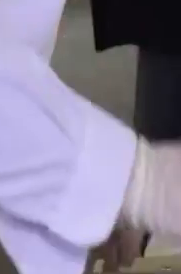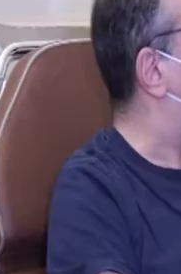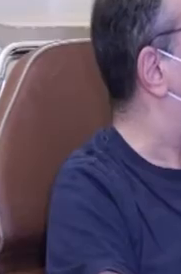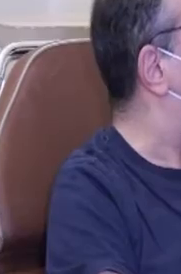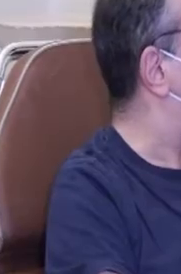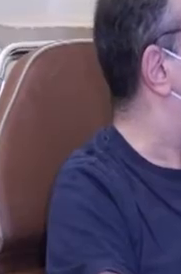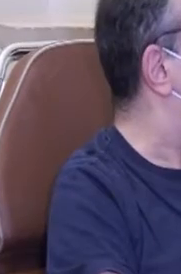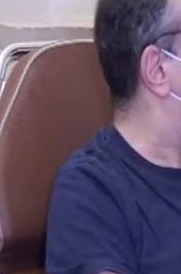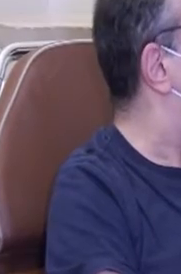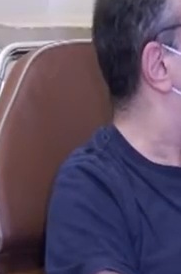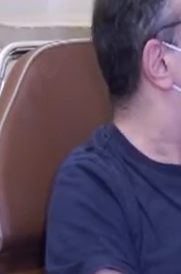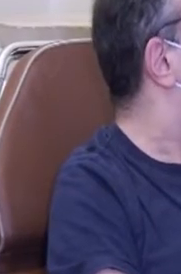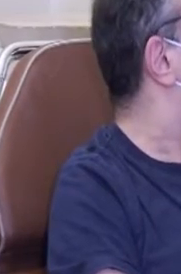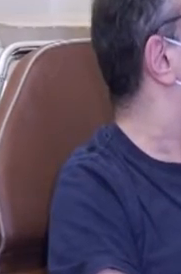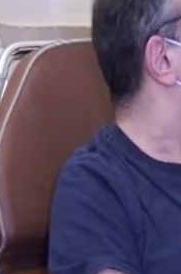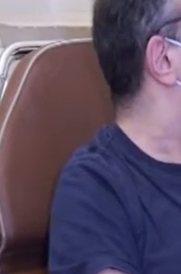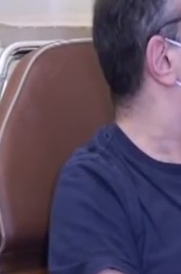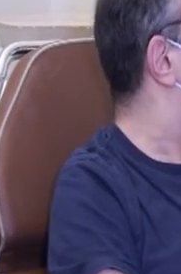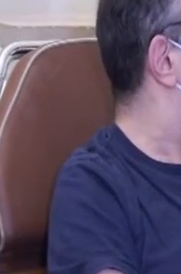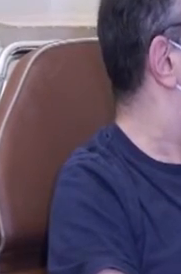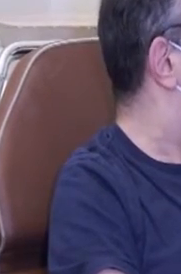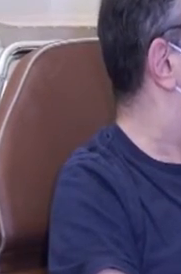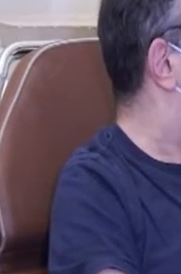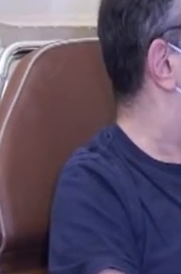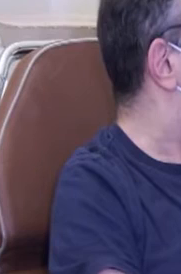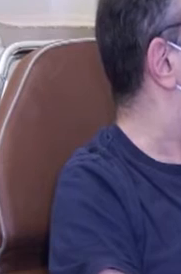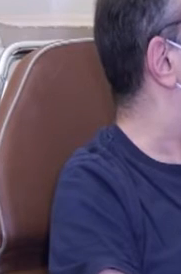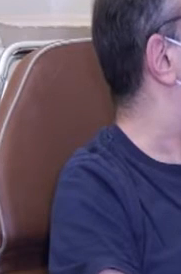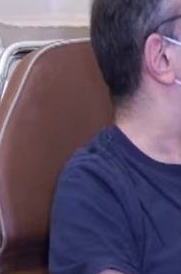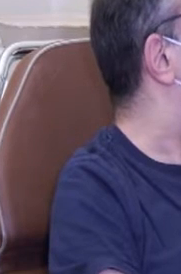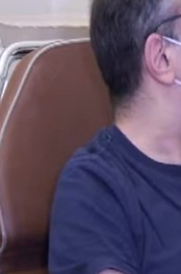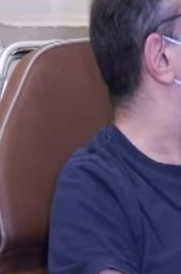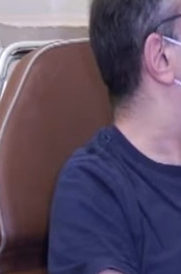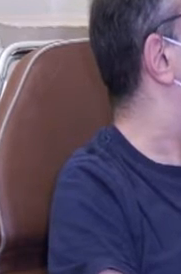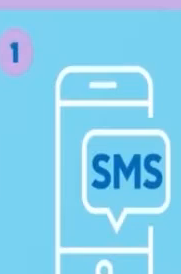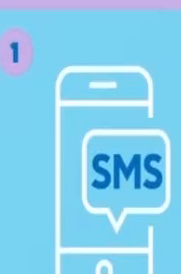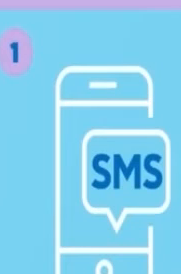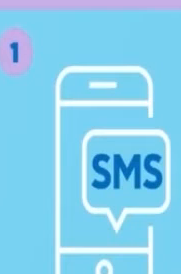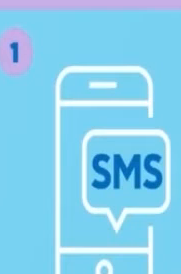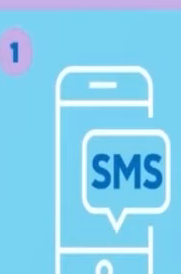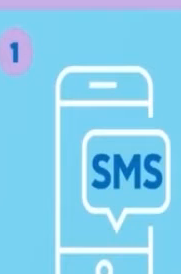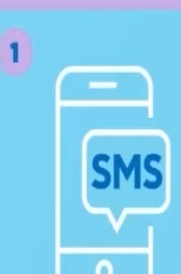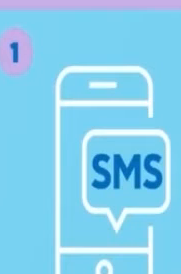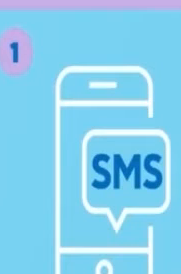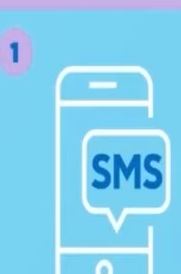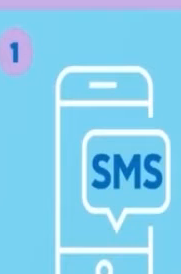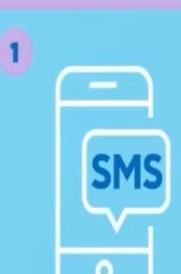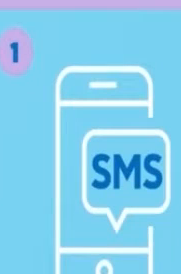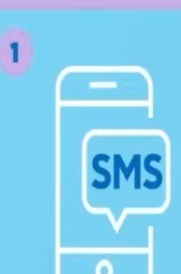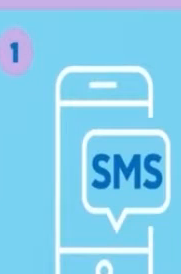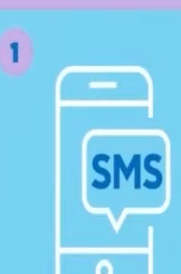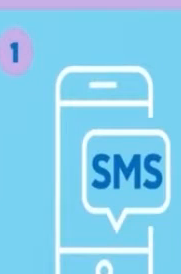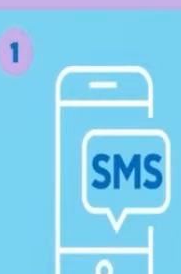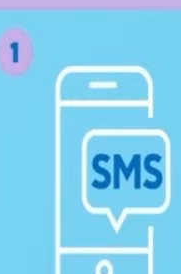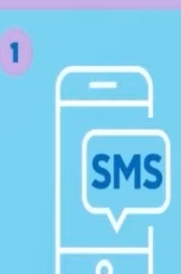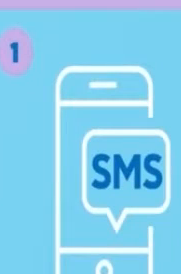Ιωαννίνων. Για όσους βέβαια πρέπει να κλείσουν το ραντεβού τους μέσω της σχετικής πλατφόρμας ή των επιλογών που δίνονται, δηλαδή μέσω φαρμακείου ΙΚΕΠ, φαίνεται πως